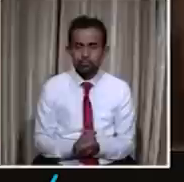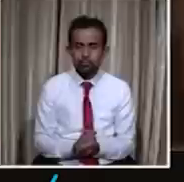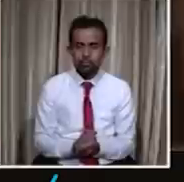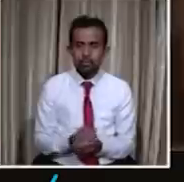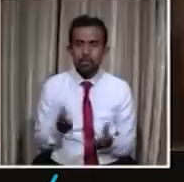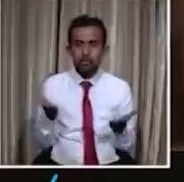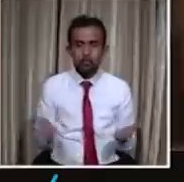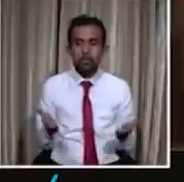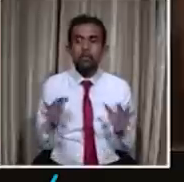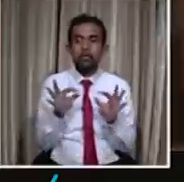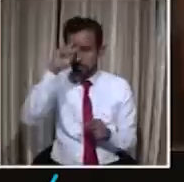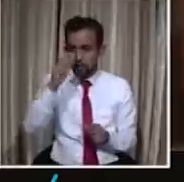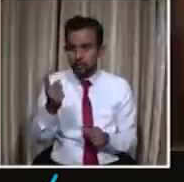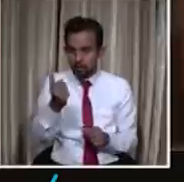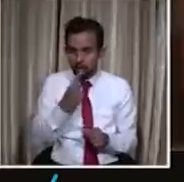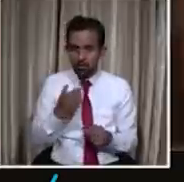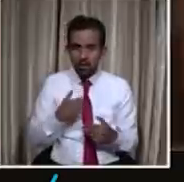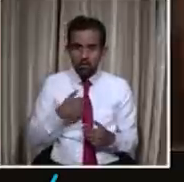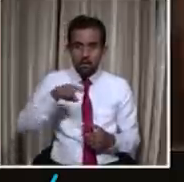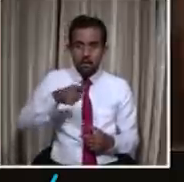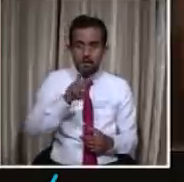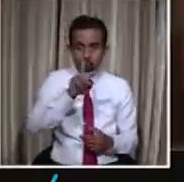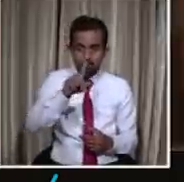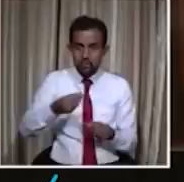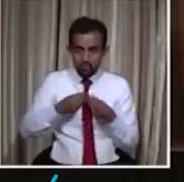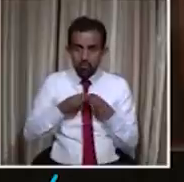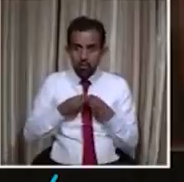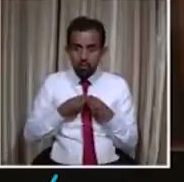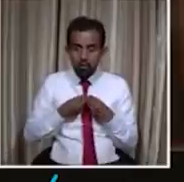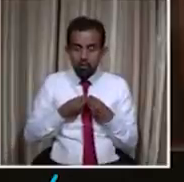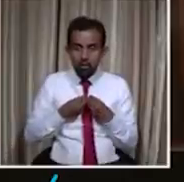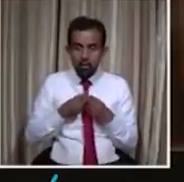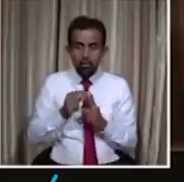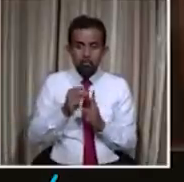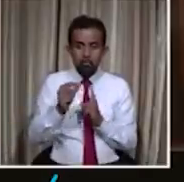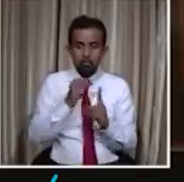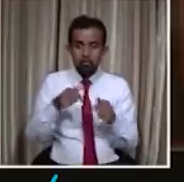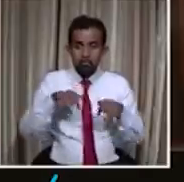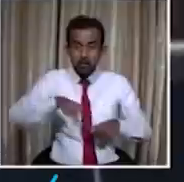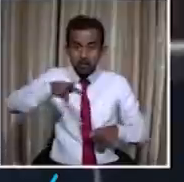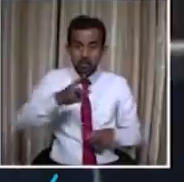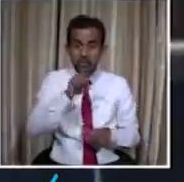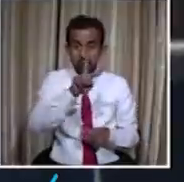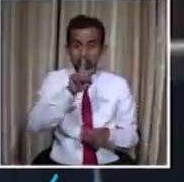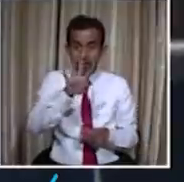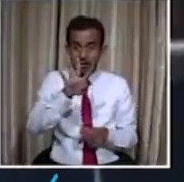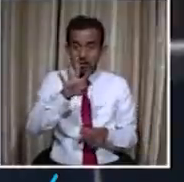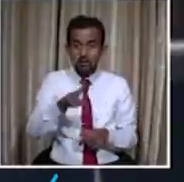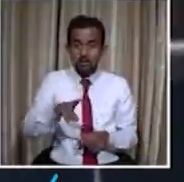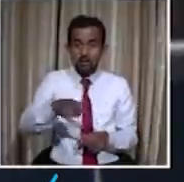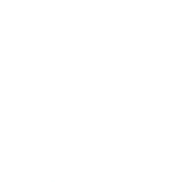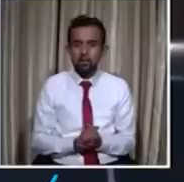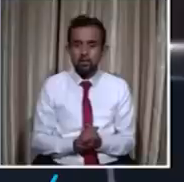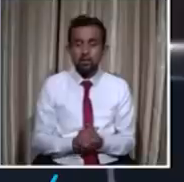කරනවා. බුද්ධිගපති වෙන මන්ත්‍රීතුමා කිව්වේ 121කට තෙල් හම්බුණා කියලා. මේ පාර්ලිමේන්තුවේ 227 දෙනෙකුටම